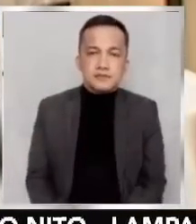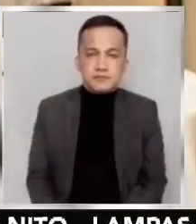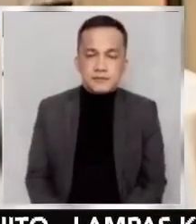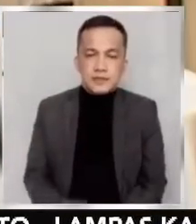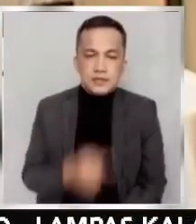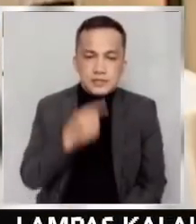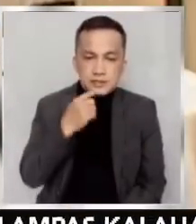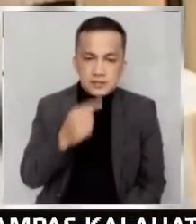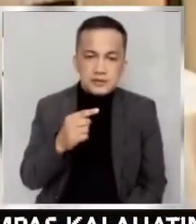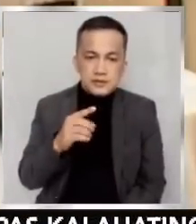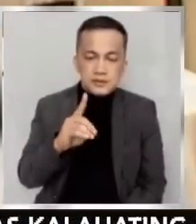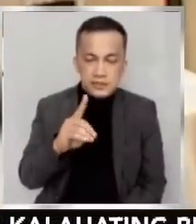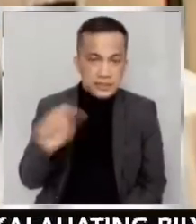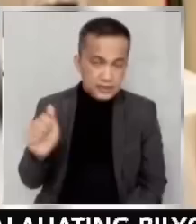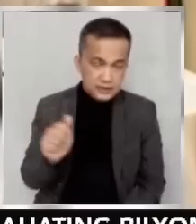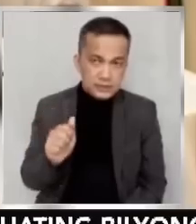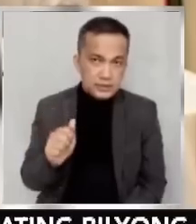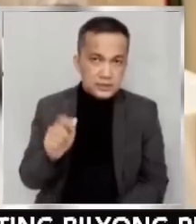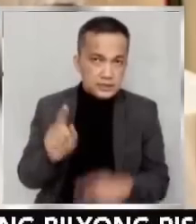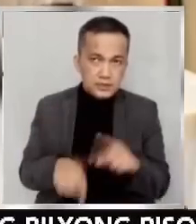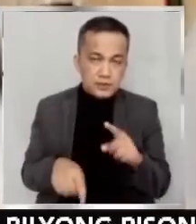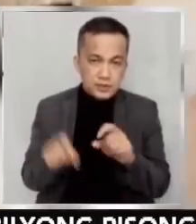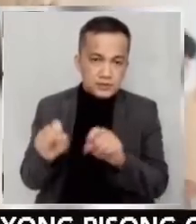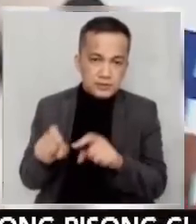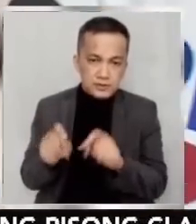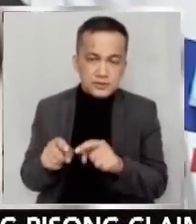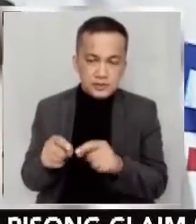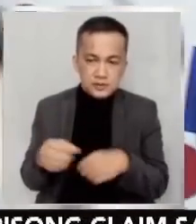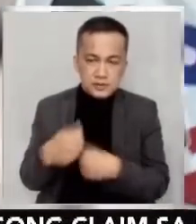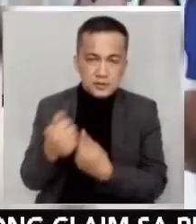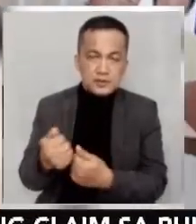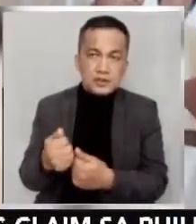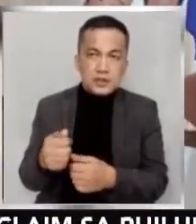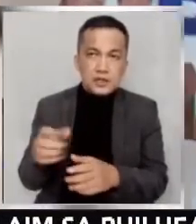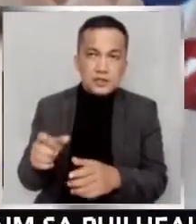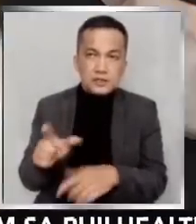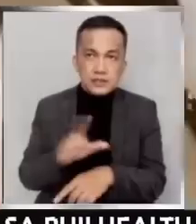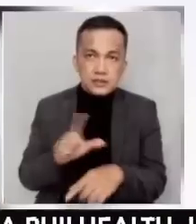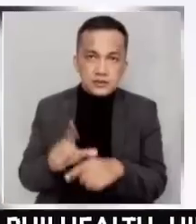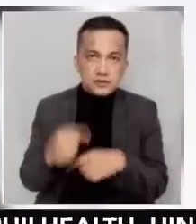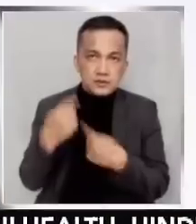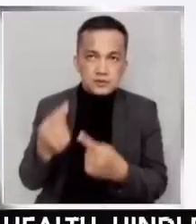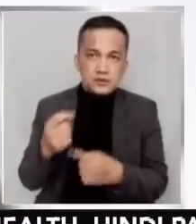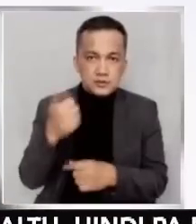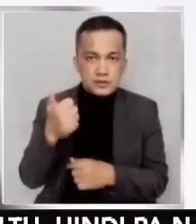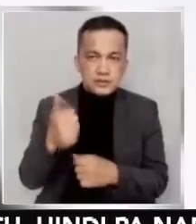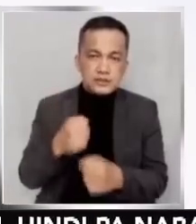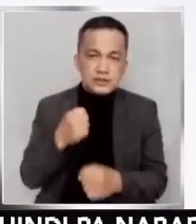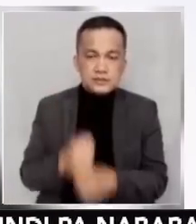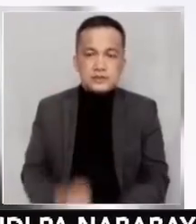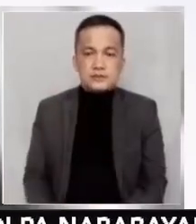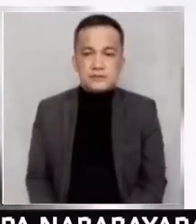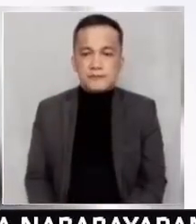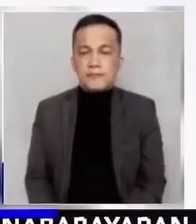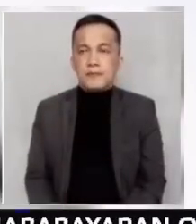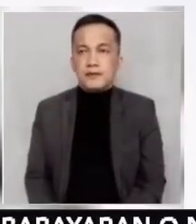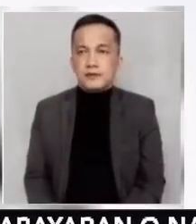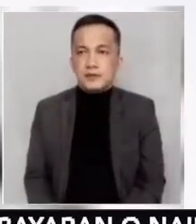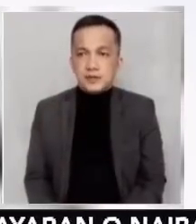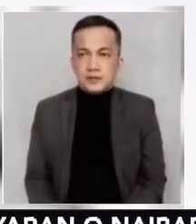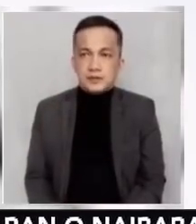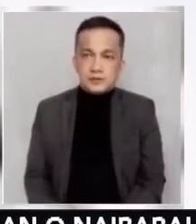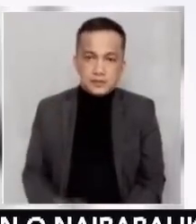Agrarian Reform, hindi pwedeng ibenta ang mga na-award na lupa sa loob ng 10 taon. Pag nalaman po ng agrarian